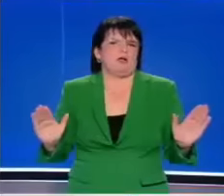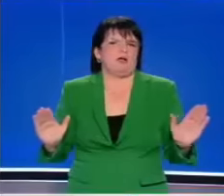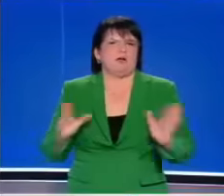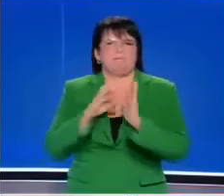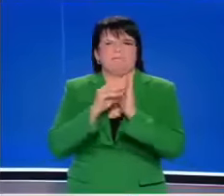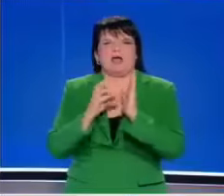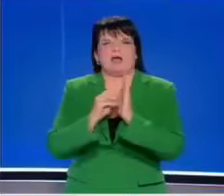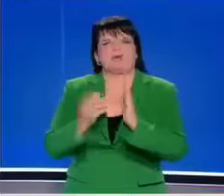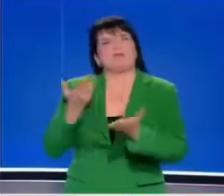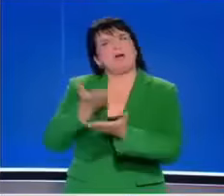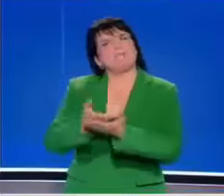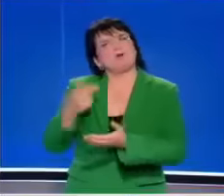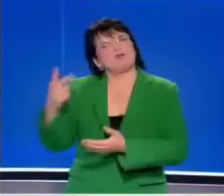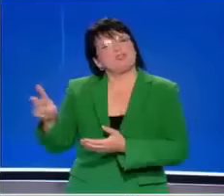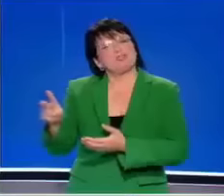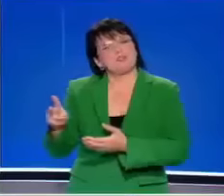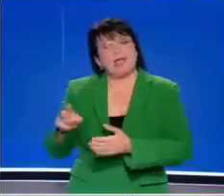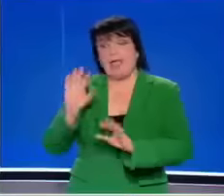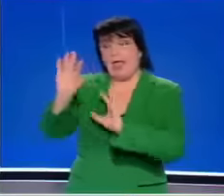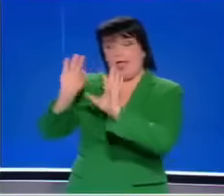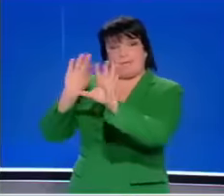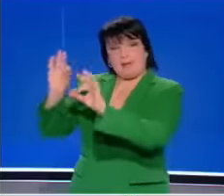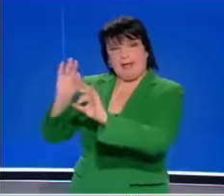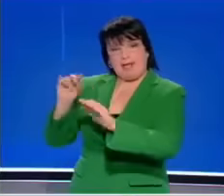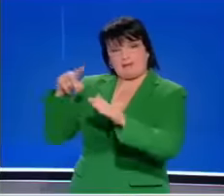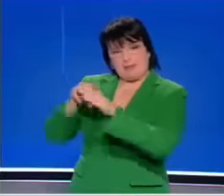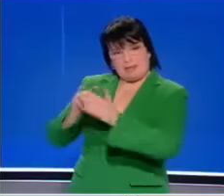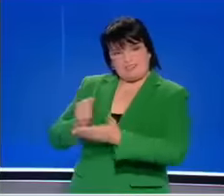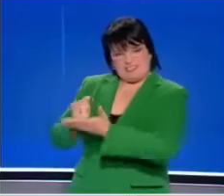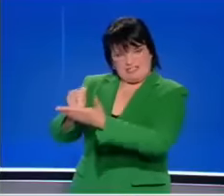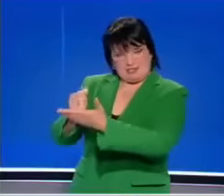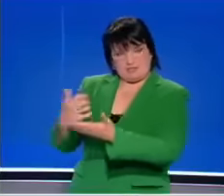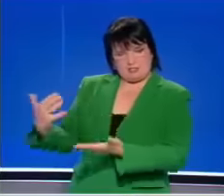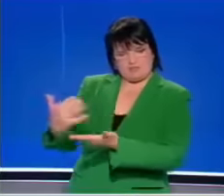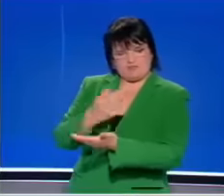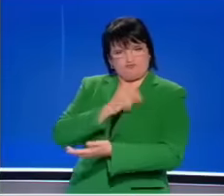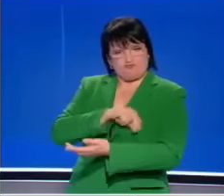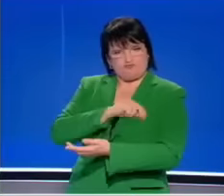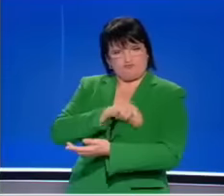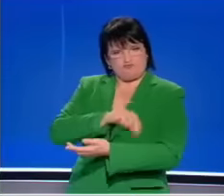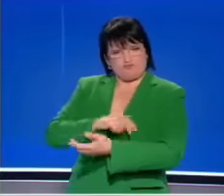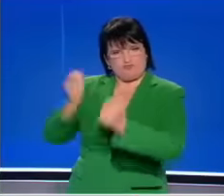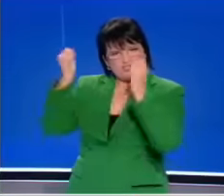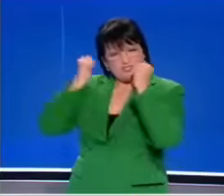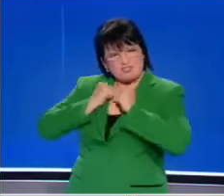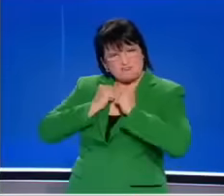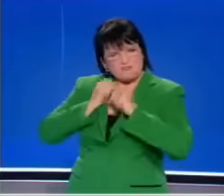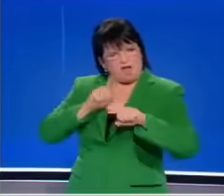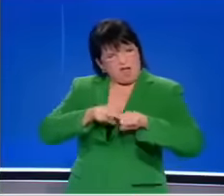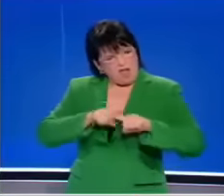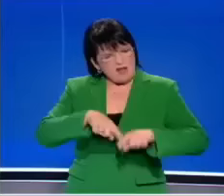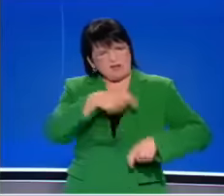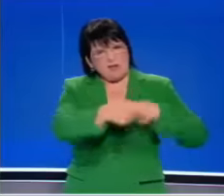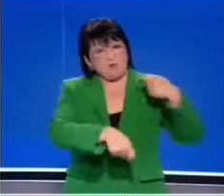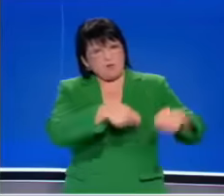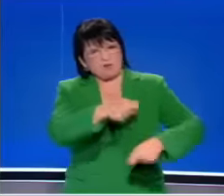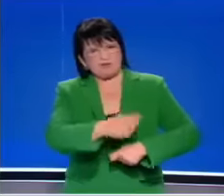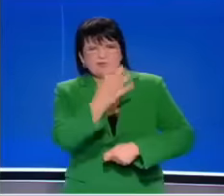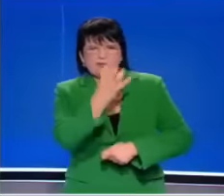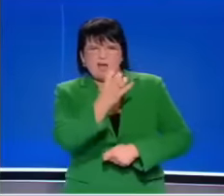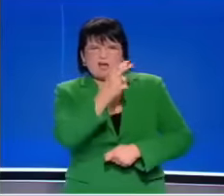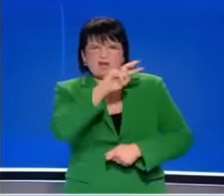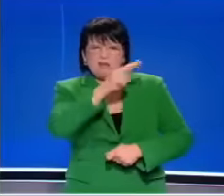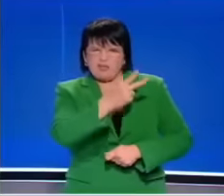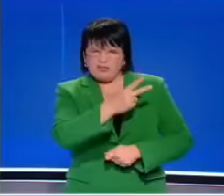επιε επιλέγει τις τράπεζες και τα υπερκέρδη τους τις τράπεζες που έχουνε ζημιώσει τον έλληνα φορολογούμενο 40